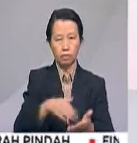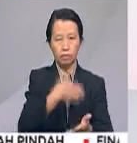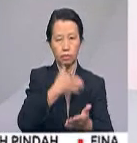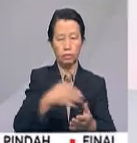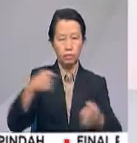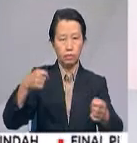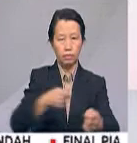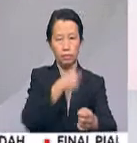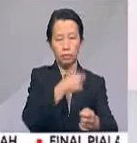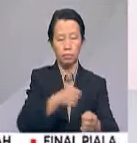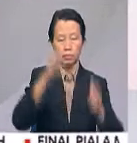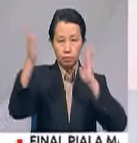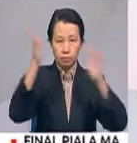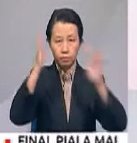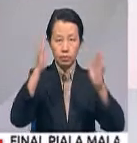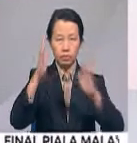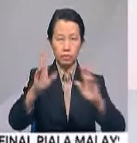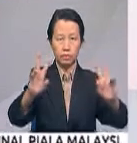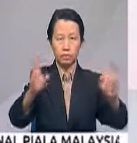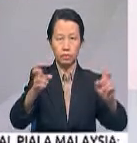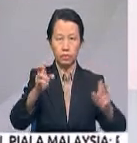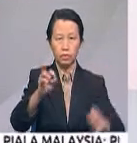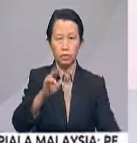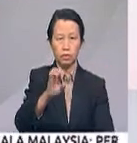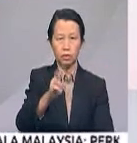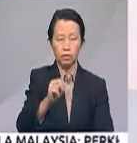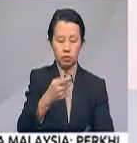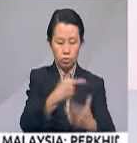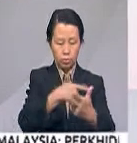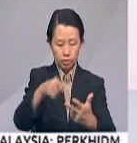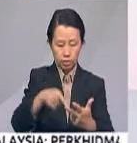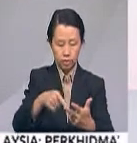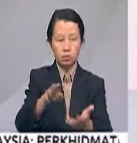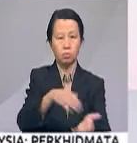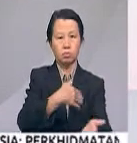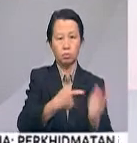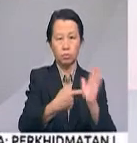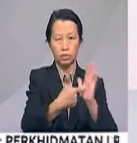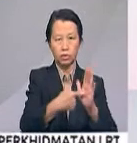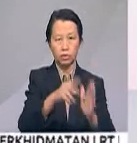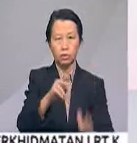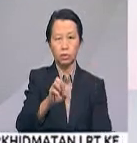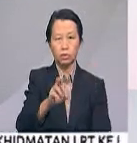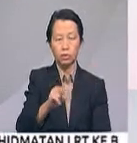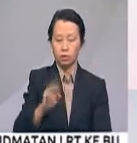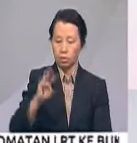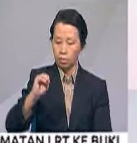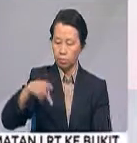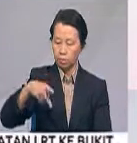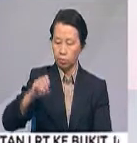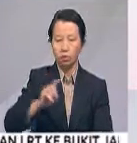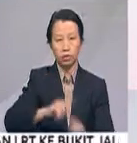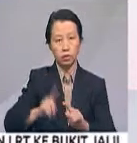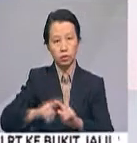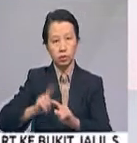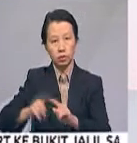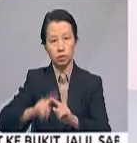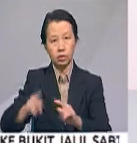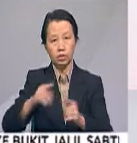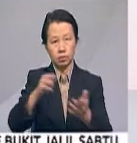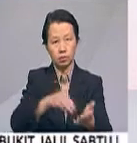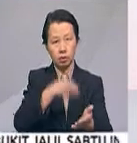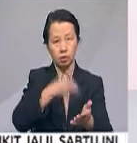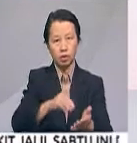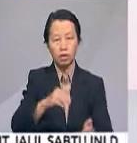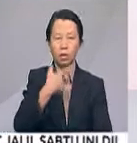Orkestra Filharmonik Malaysia. Bertemakan rock trio, konsert itu bakal menampilkan versatiliti MPO dalam pelbagai genre muzik